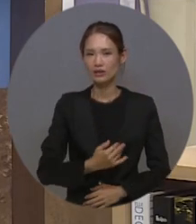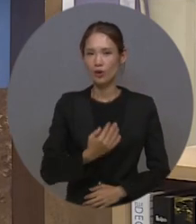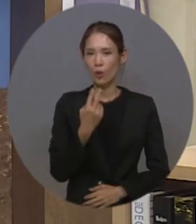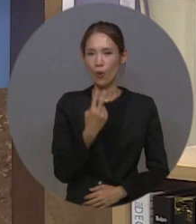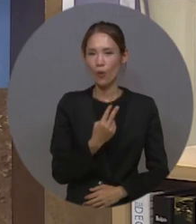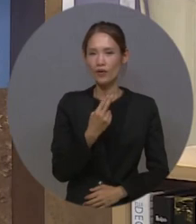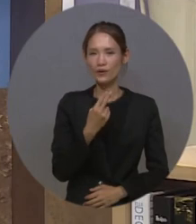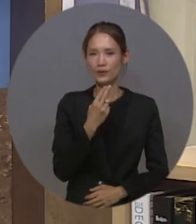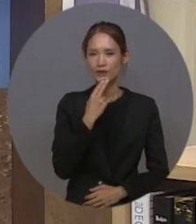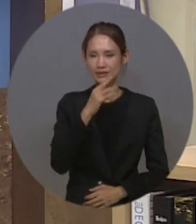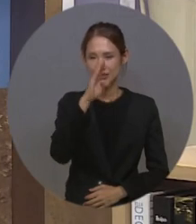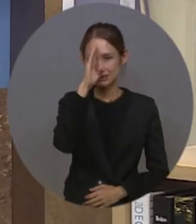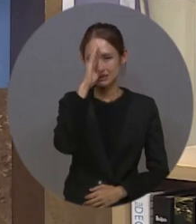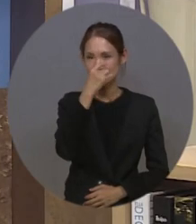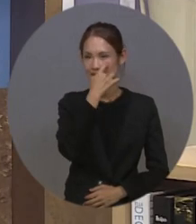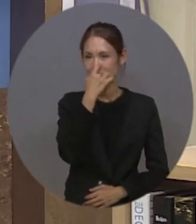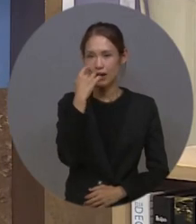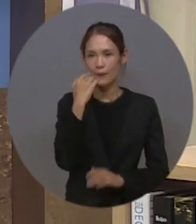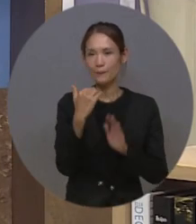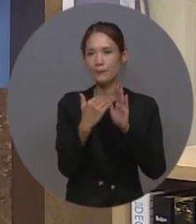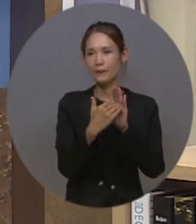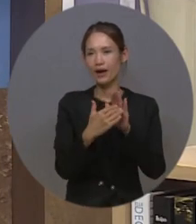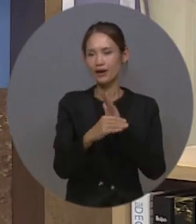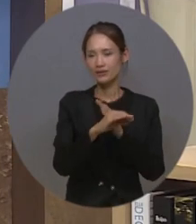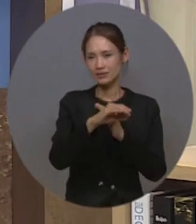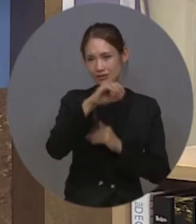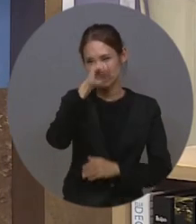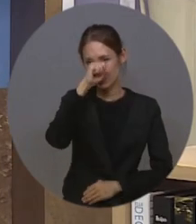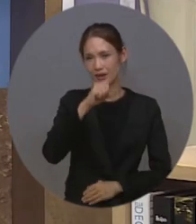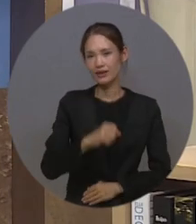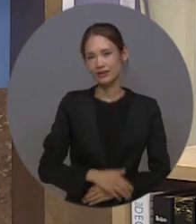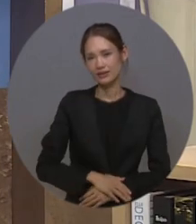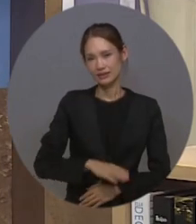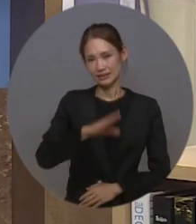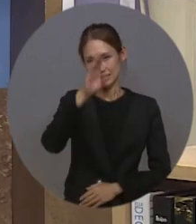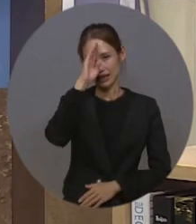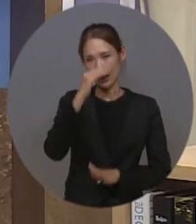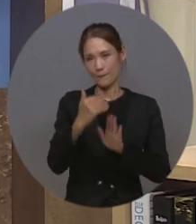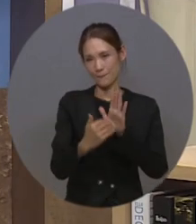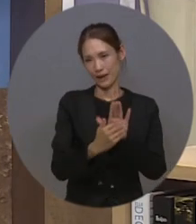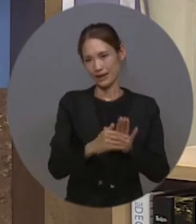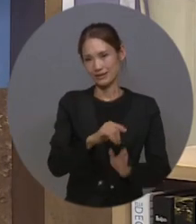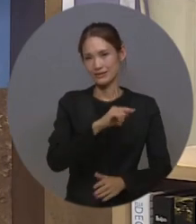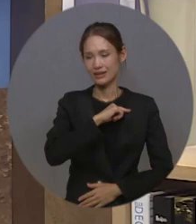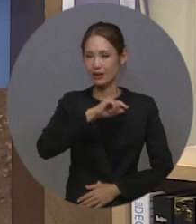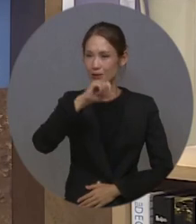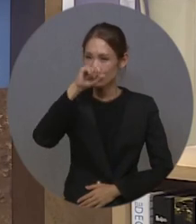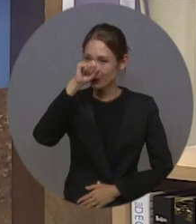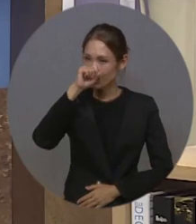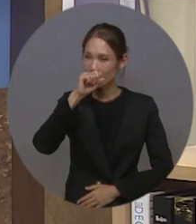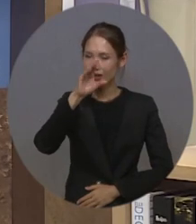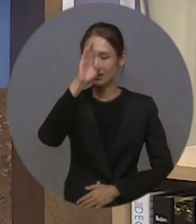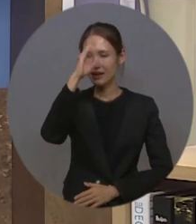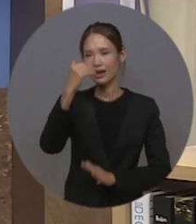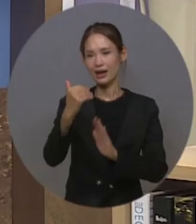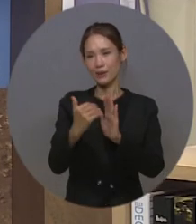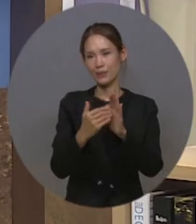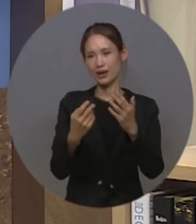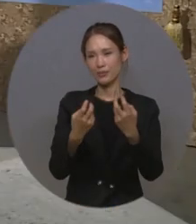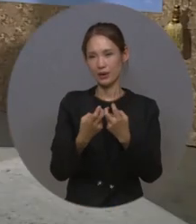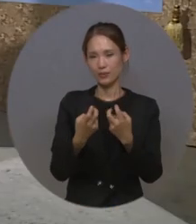증상이 막을 수 있으면은 제일 좋잖아요. 예방이 제일이죠. 그렇죠. 네. 그래서 예방법에는 좀 어떤 것들이